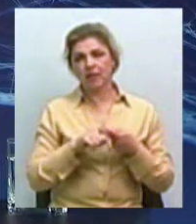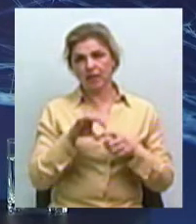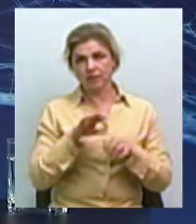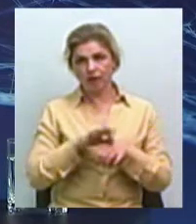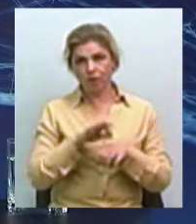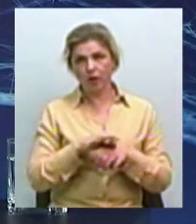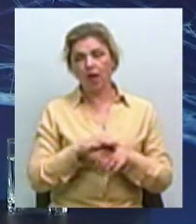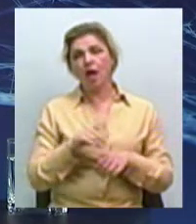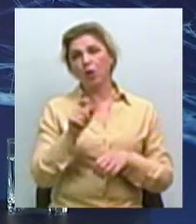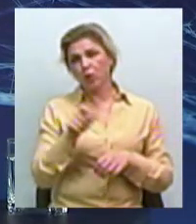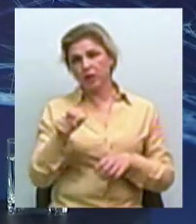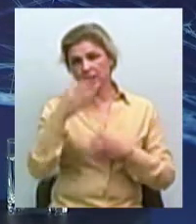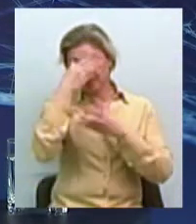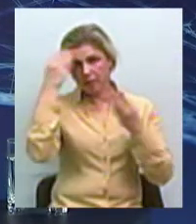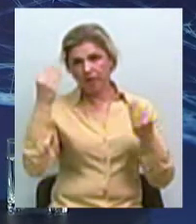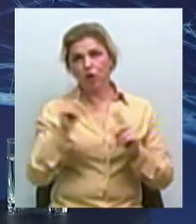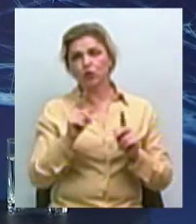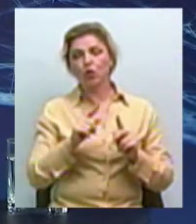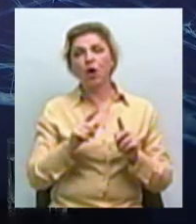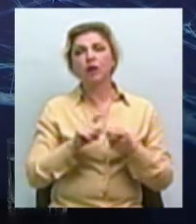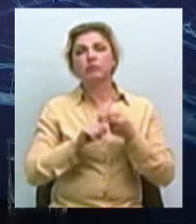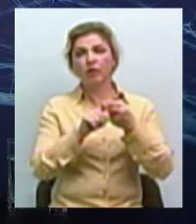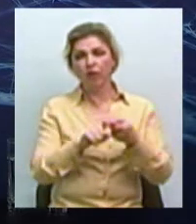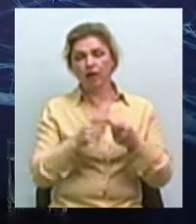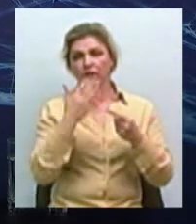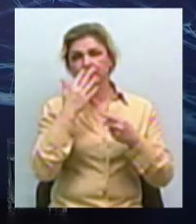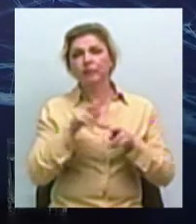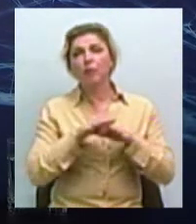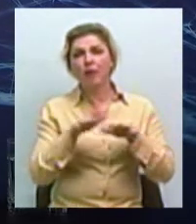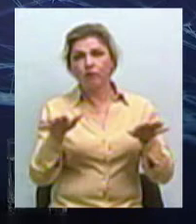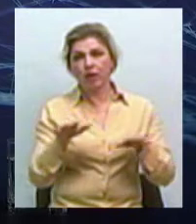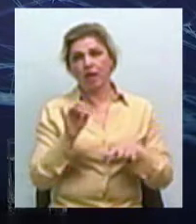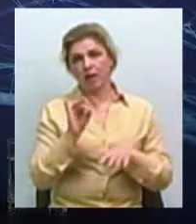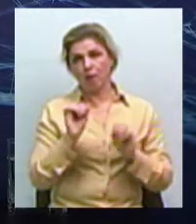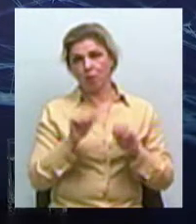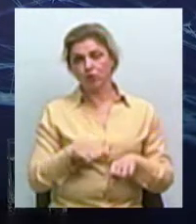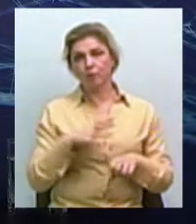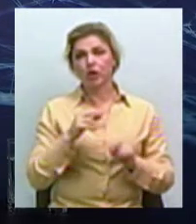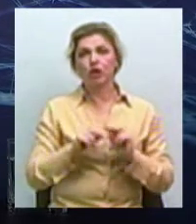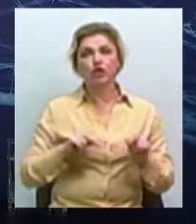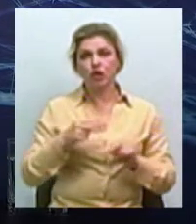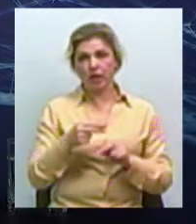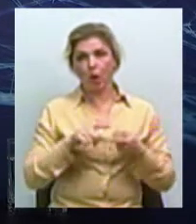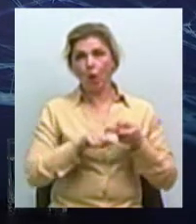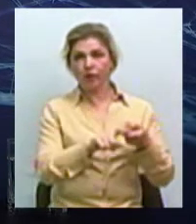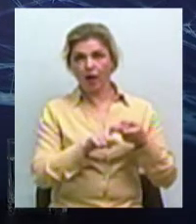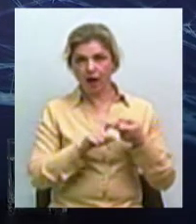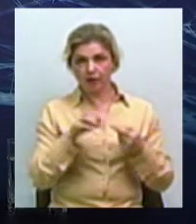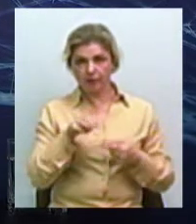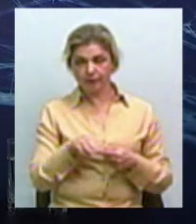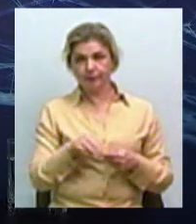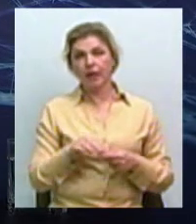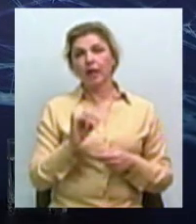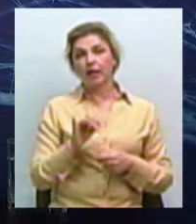деякі за це забувають, що воно передається повітряно-крапленим шляхом, можливо бути і через контакт. І